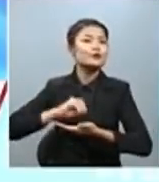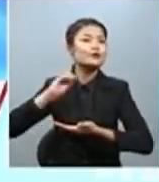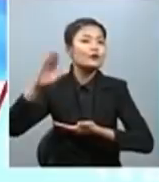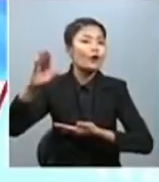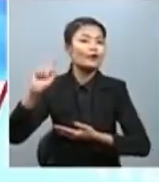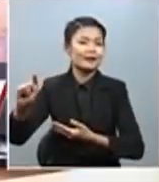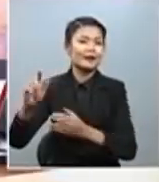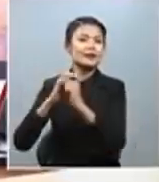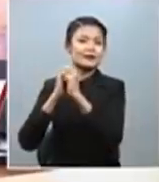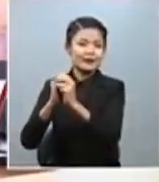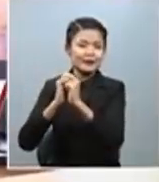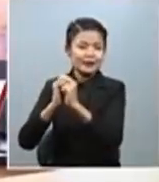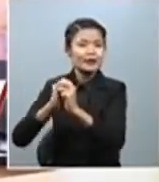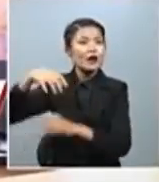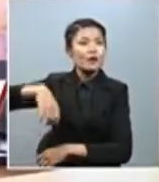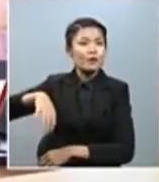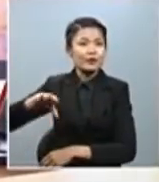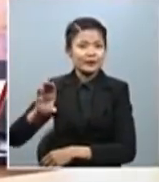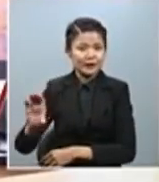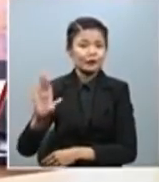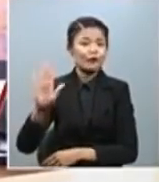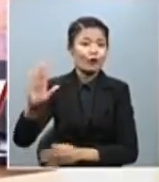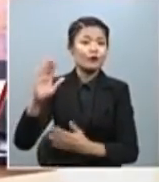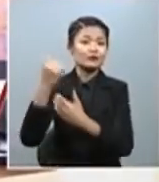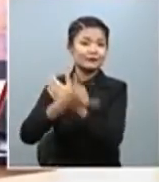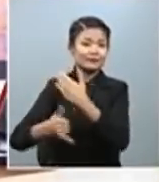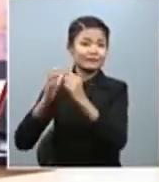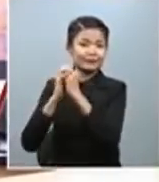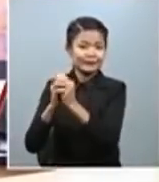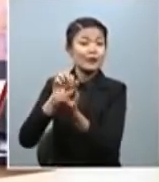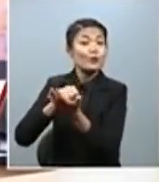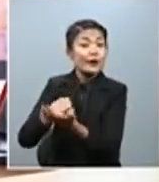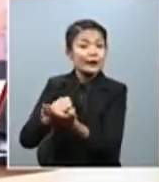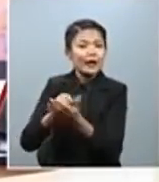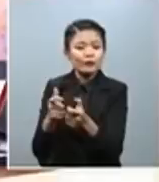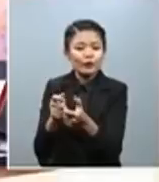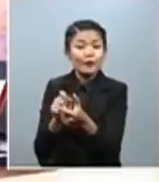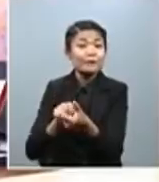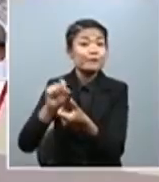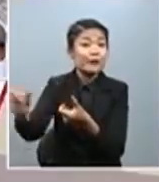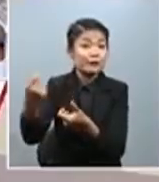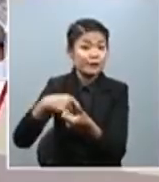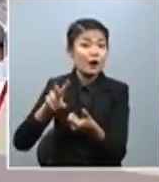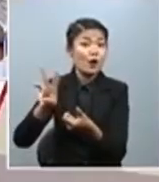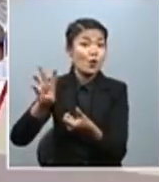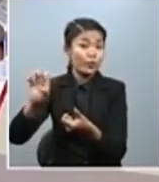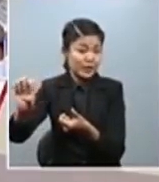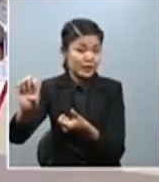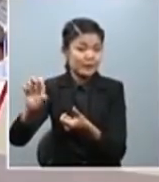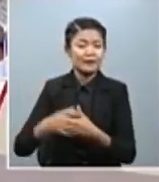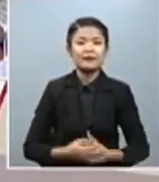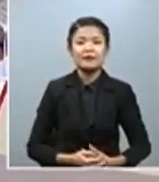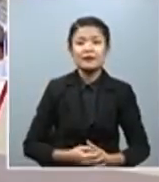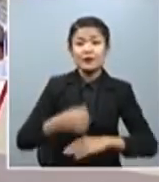ท Tencent Video ในเครือบริษัท Tencent นะคะเจ้าของบริการ WeChat โดยนายรณพงศ์คำนวณทิพย์หัวหน้าคณ